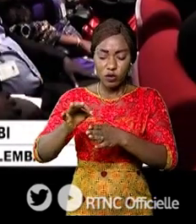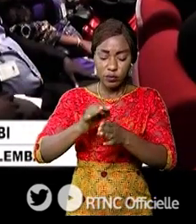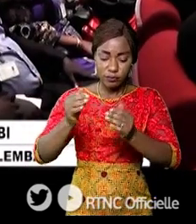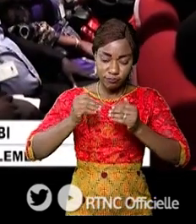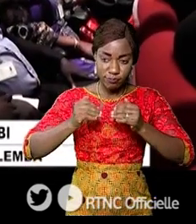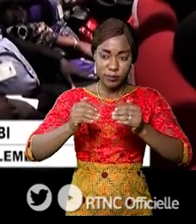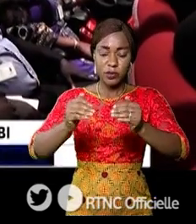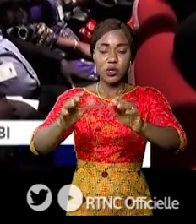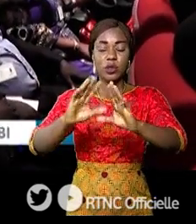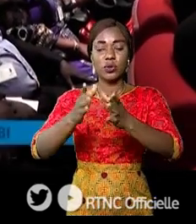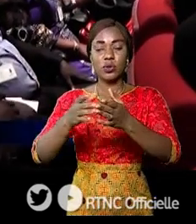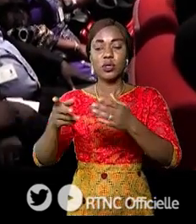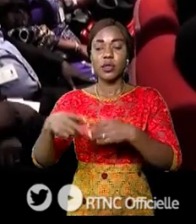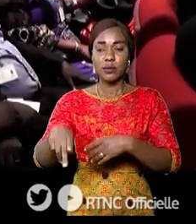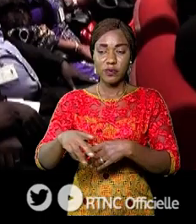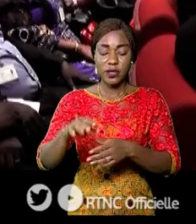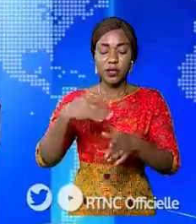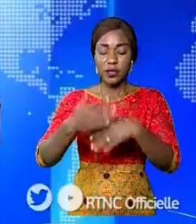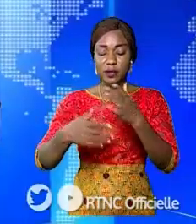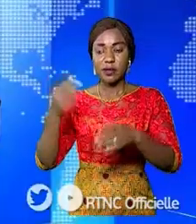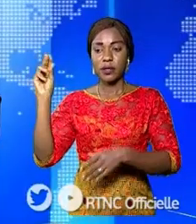provinces où opère l'administration minière.